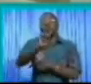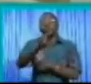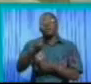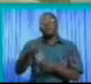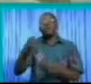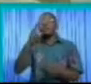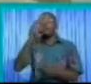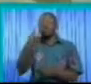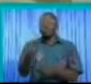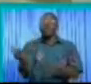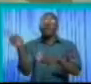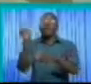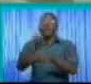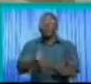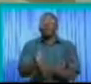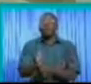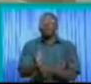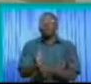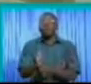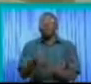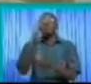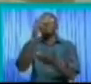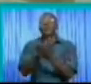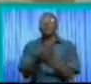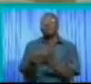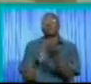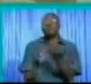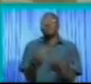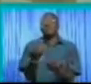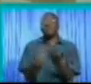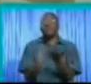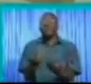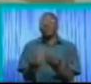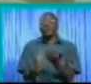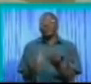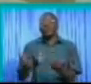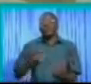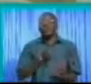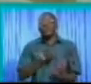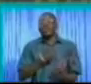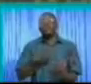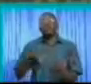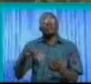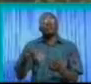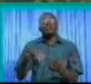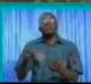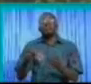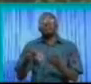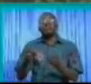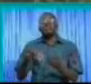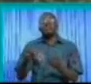non-violence, voilà, et de cesser le feu. Et notre Saint-Père a